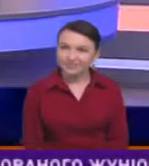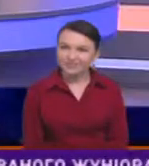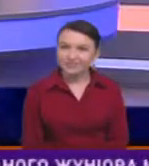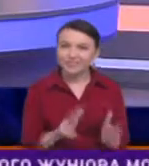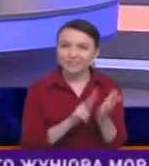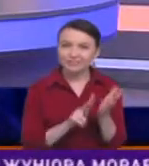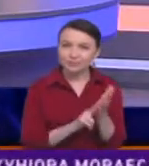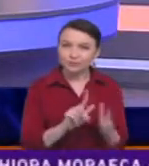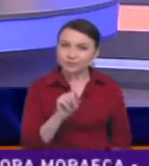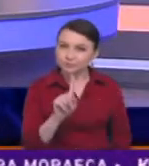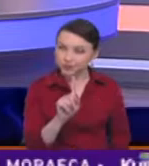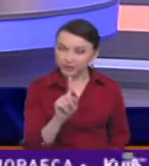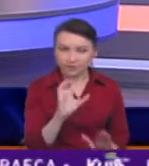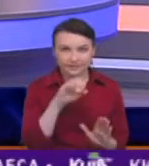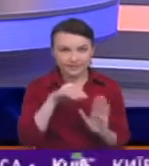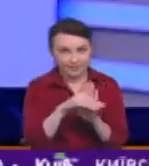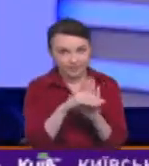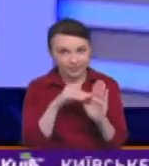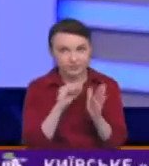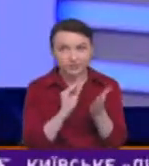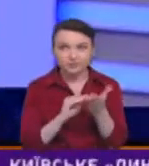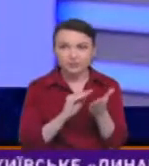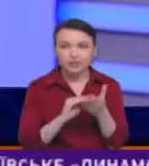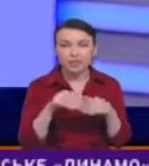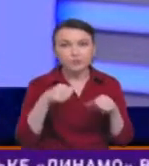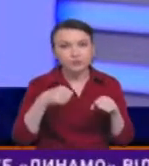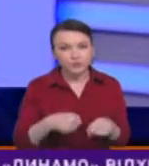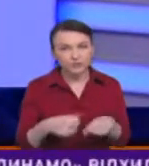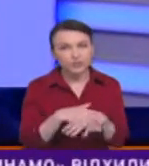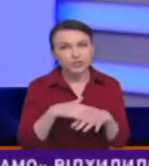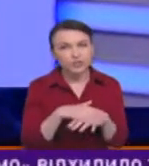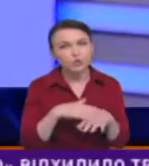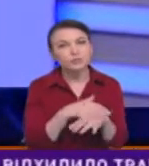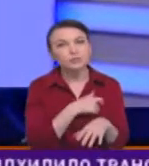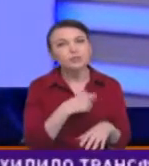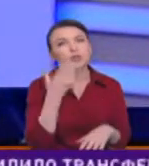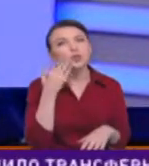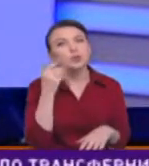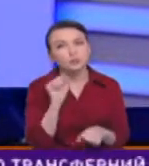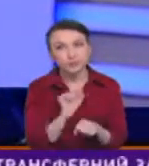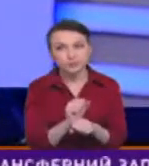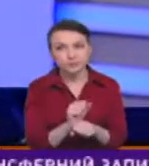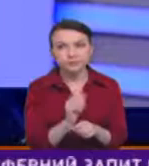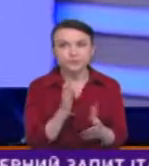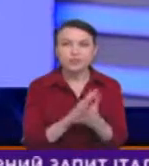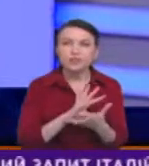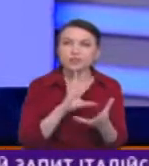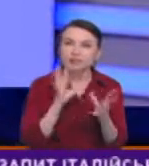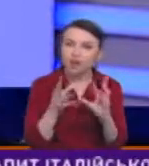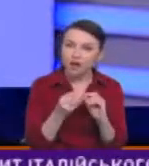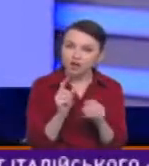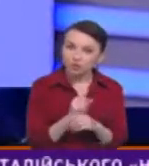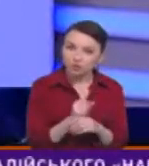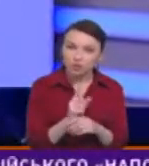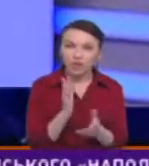81-та стаття. Тут розписано повноваження народного депутата, коли припиняються. Є загальні норми і є спеціальна